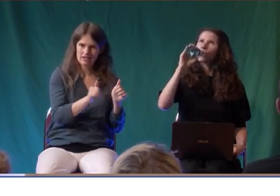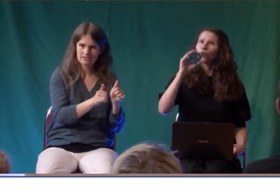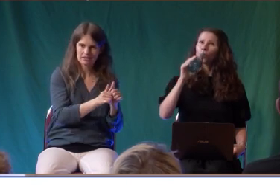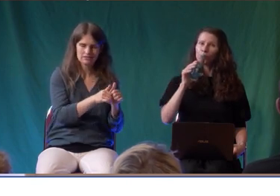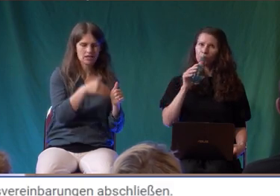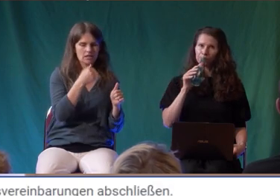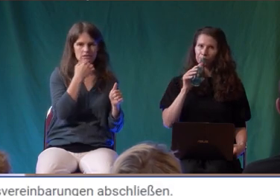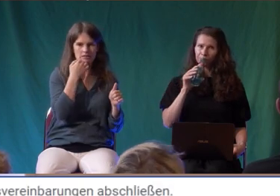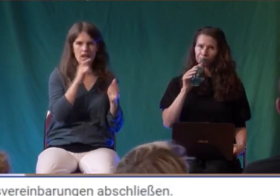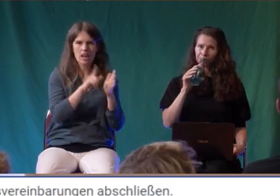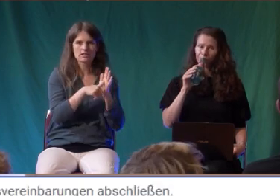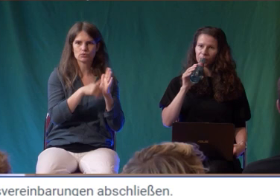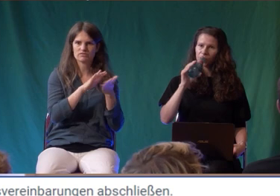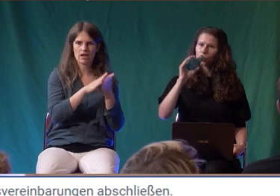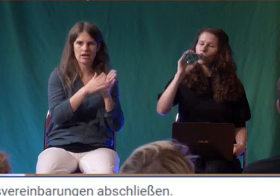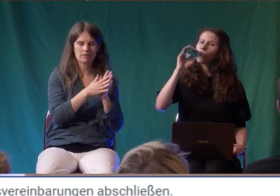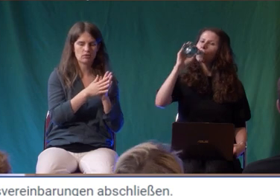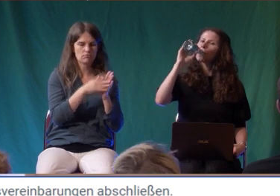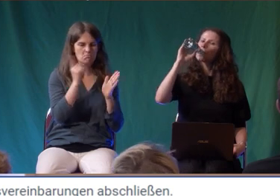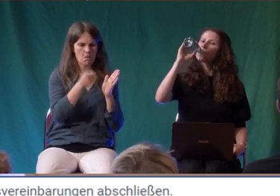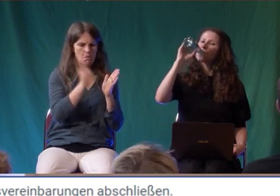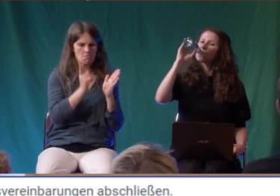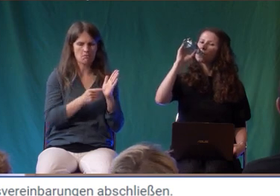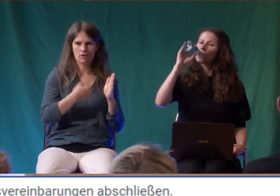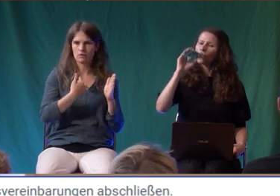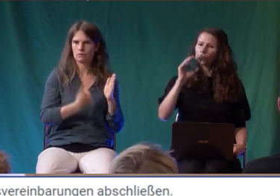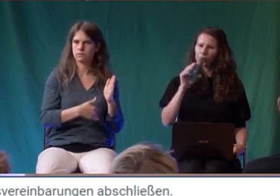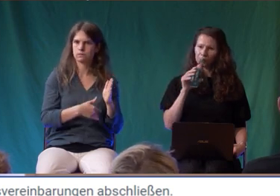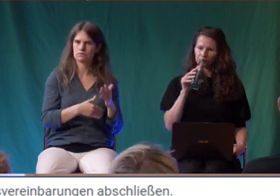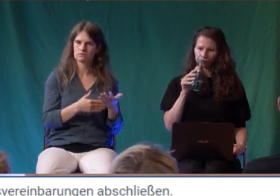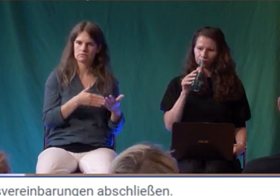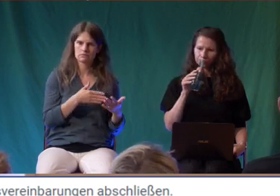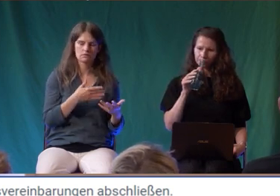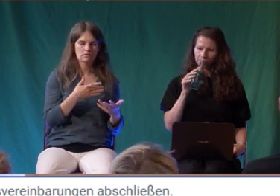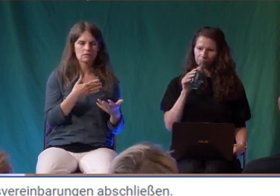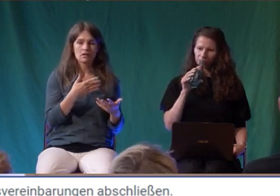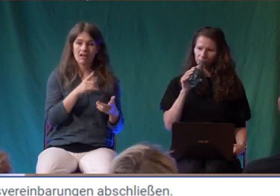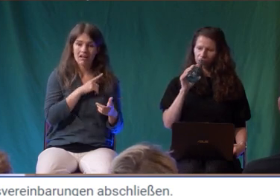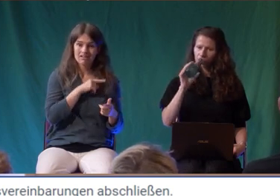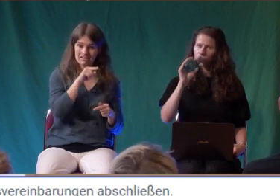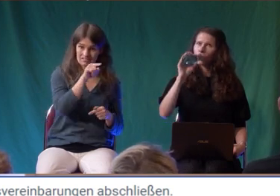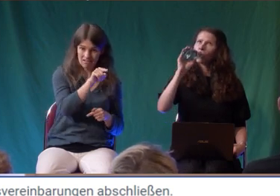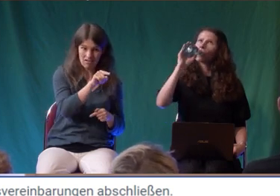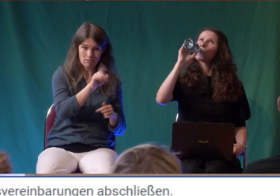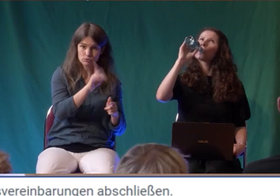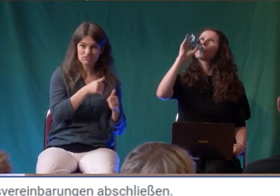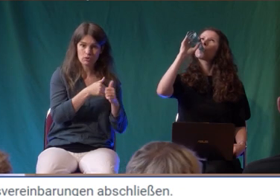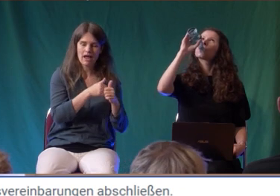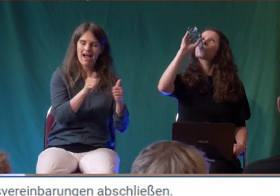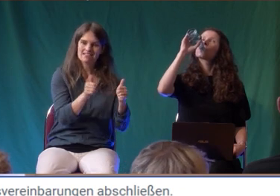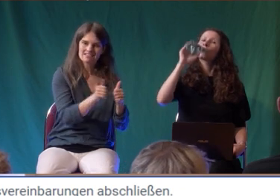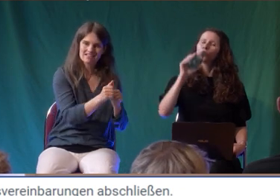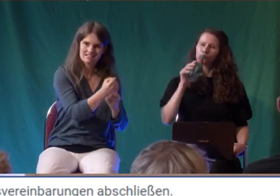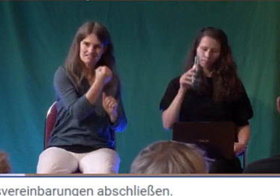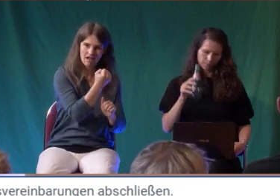Leistungsvereinbarung vereinbart wird die bedeuten würde dass die assistenzkräfte regelmäßig Berichte über die